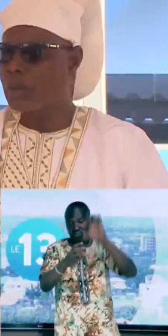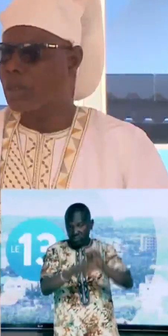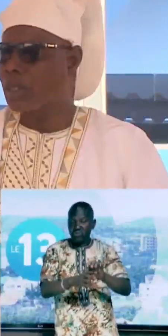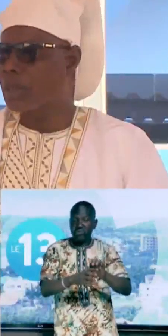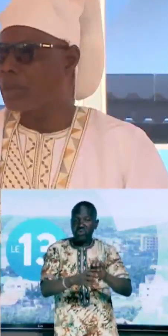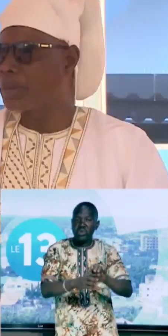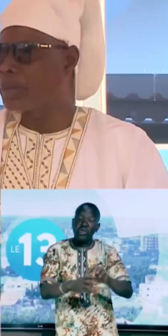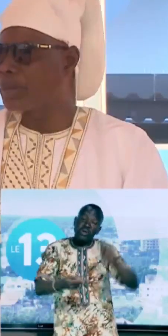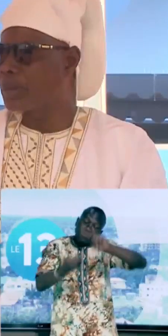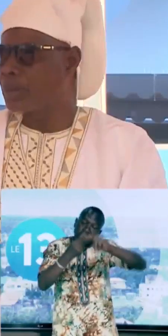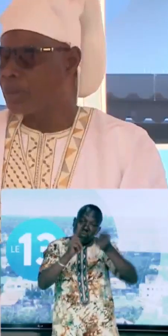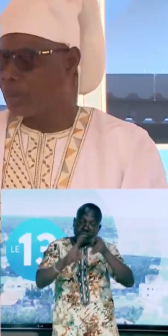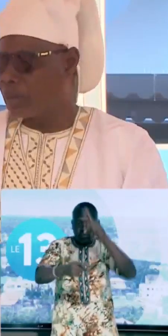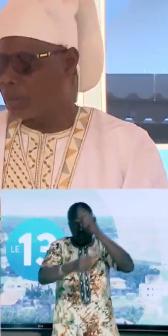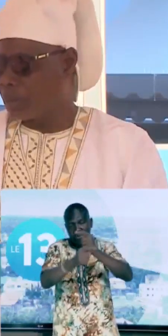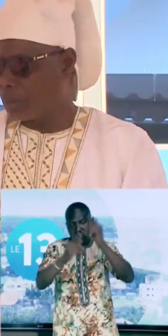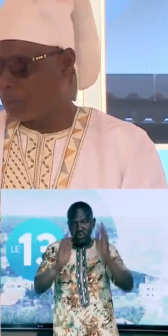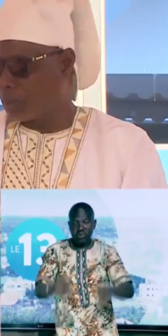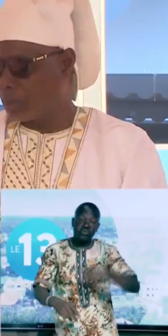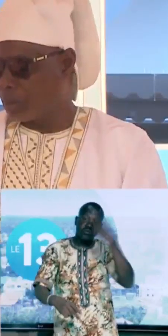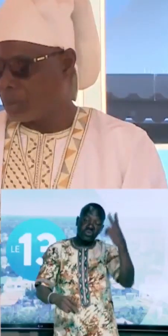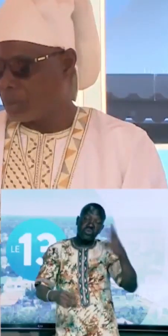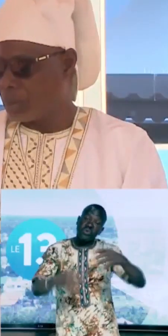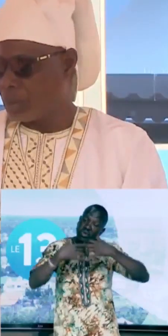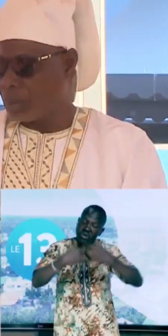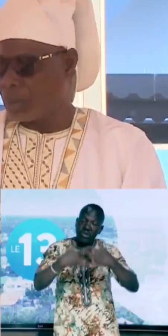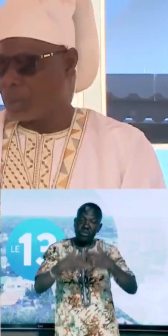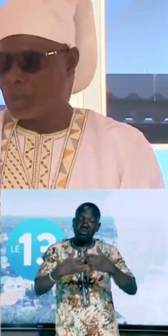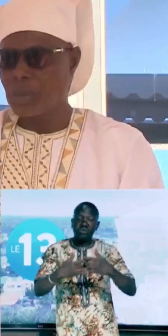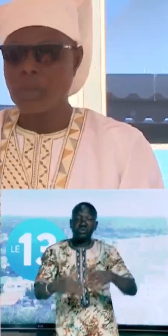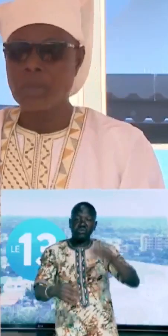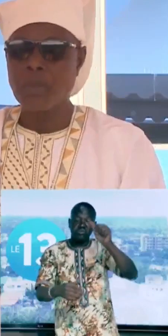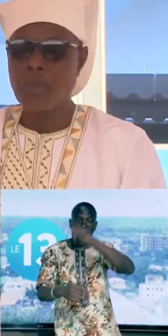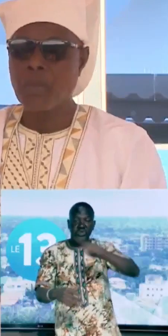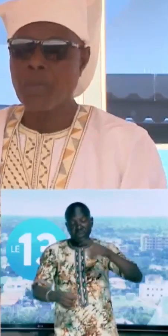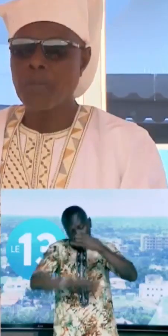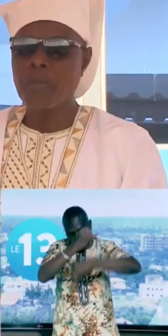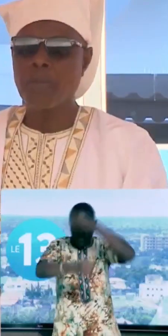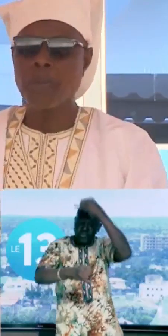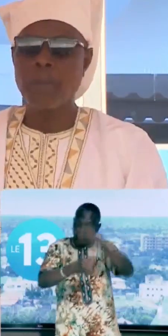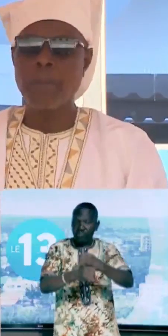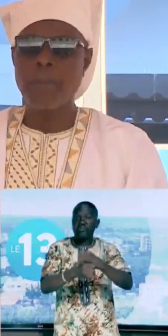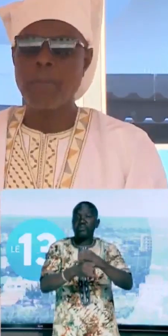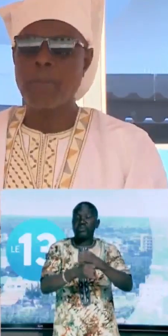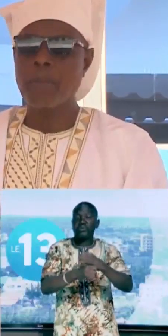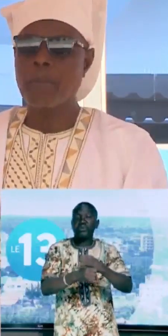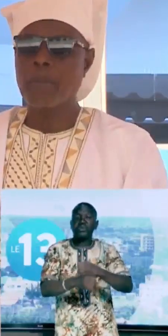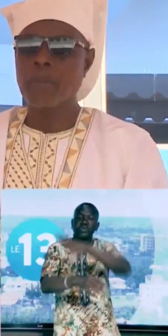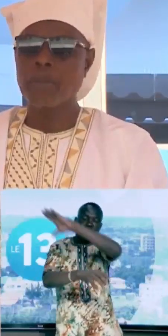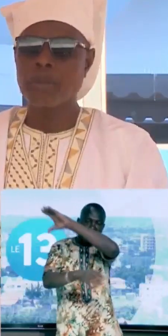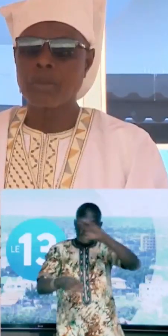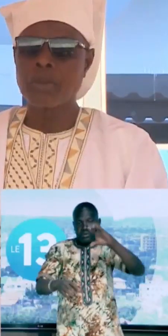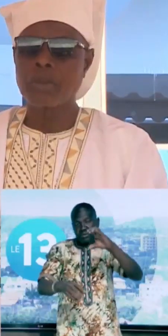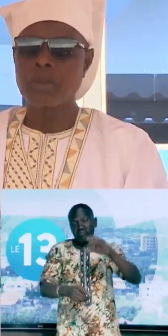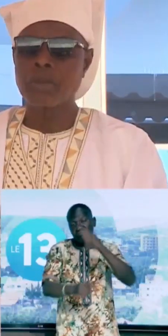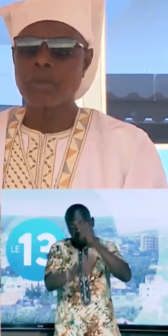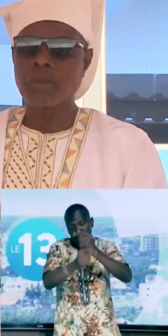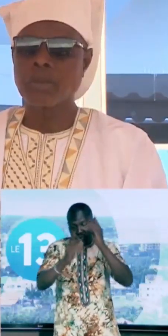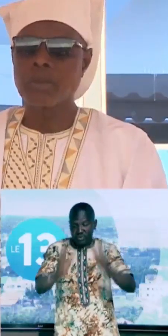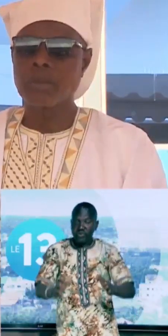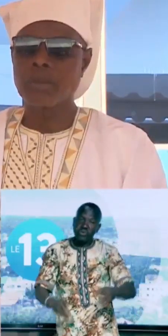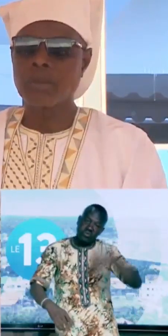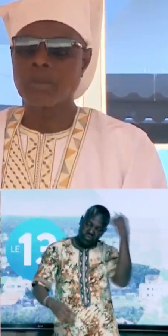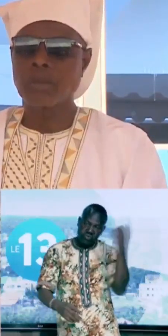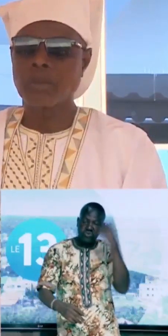le nombre d'employés de nos deux sociétés PrestaSud et AC International à 562 agents permanents